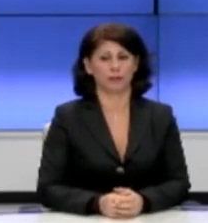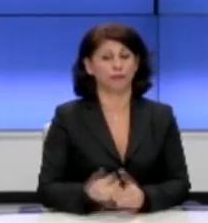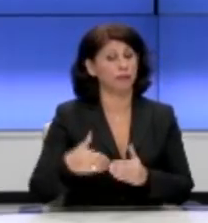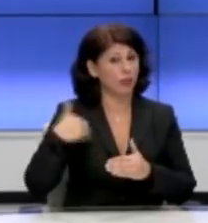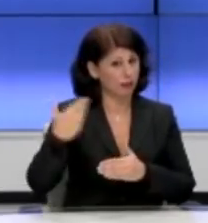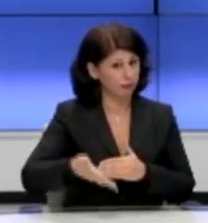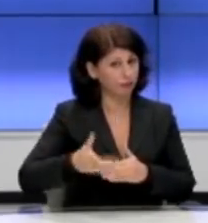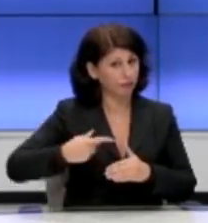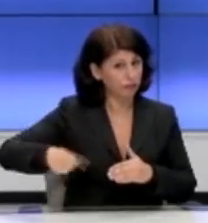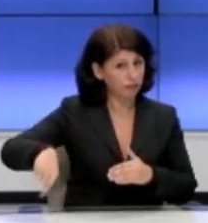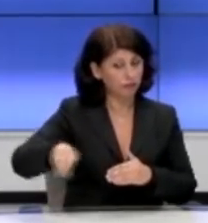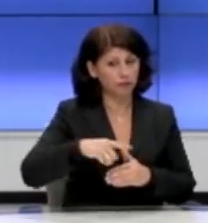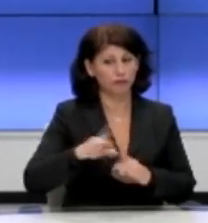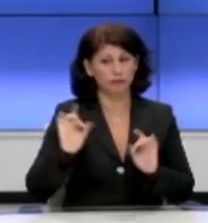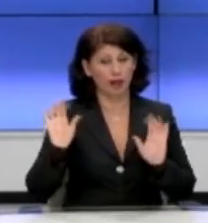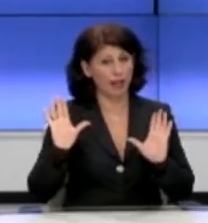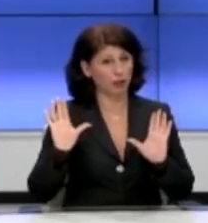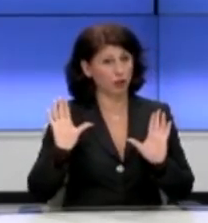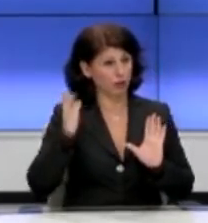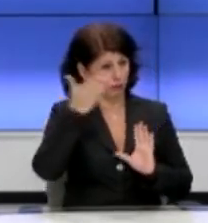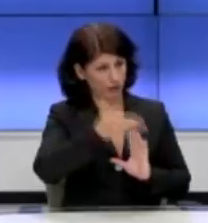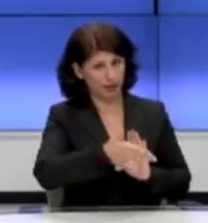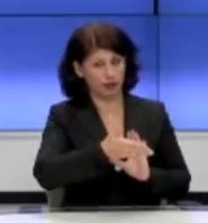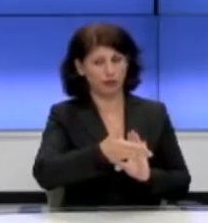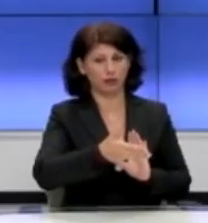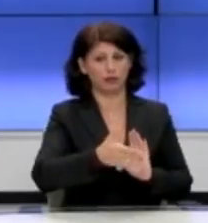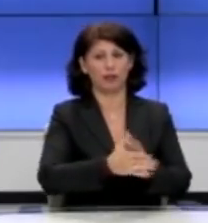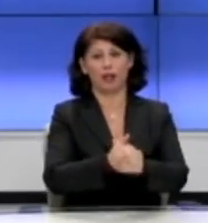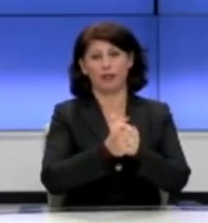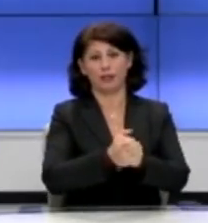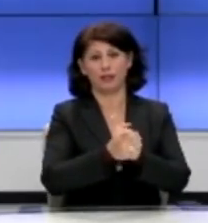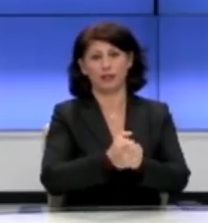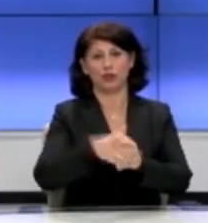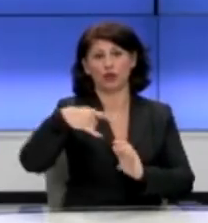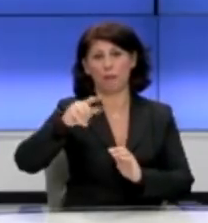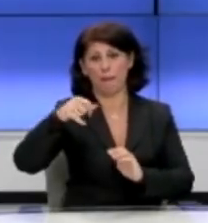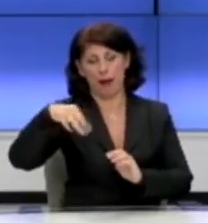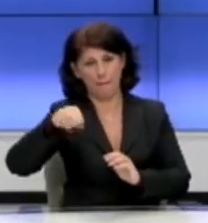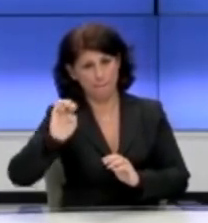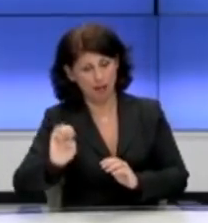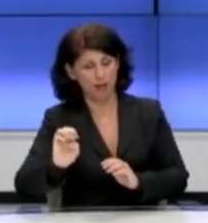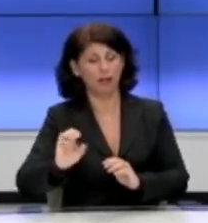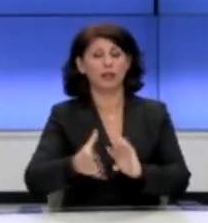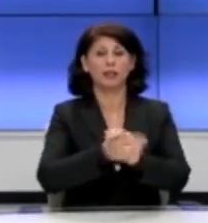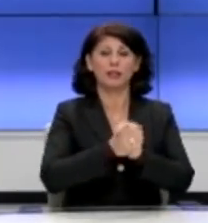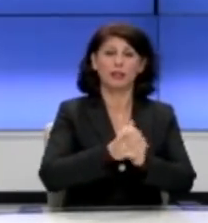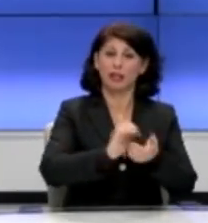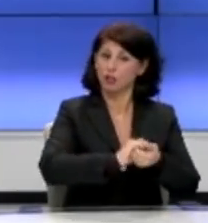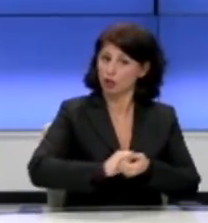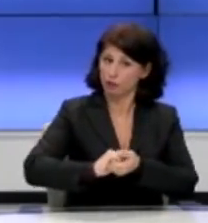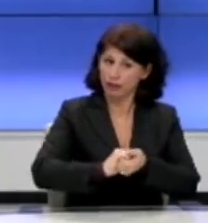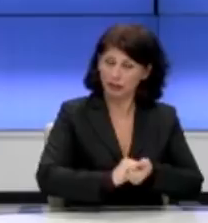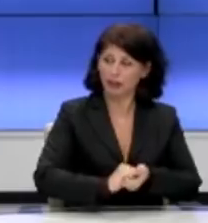και μετά όλοι, εκτός από εσάς βέβαια, έδιναν συγχαρητήρια στο ΠΑΜΕ, έδιναν συγχαρητήρια στα